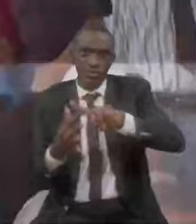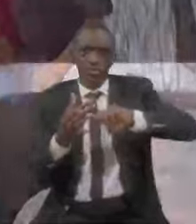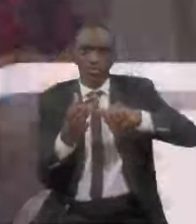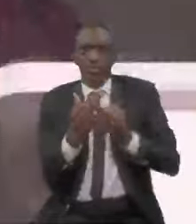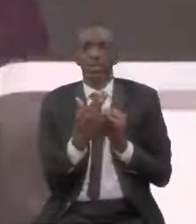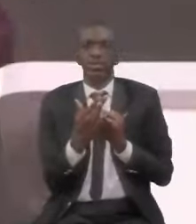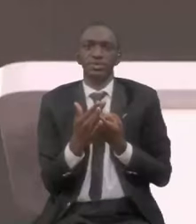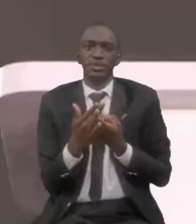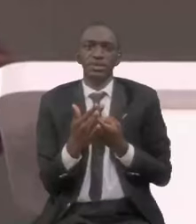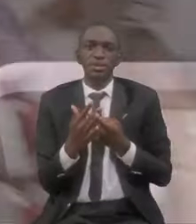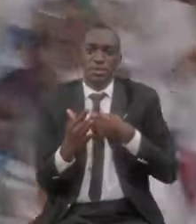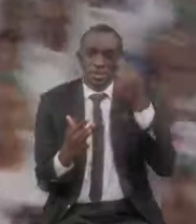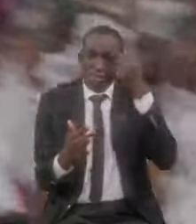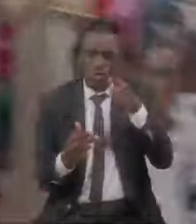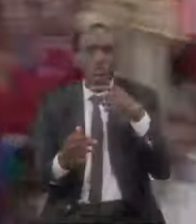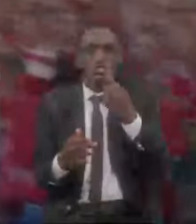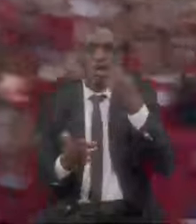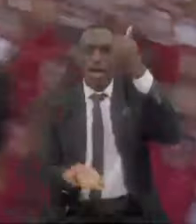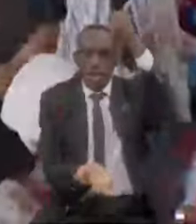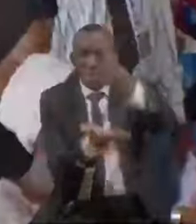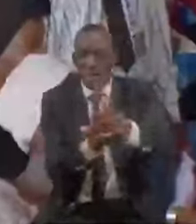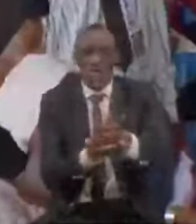Je pensais que tu vas dire amen.